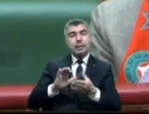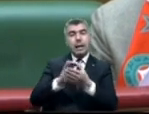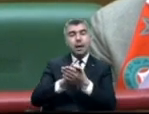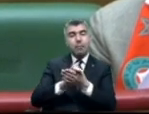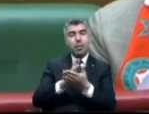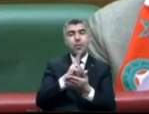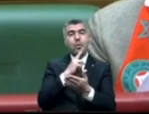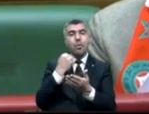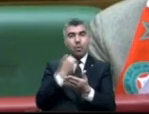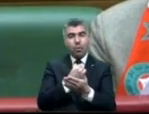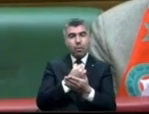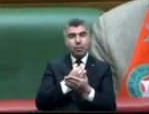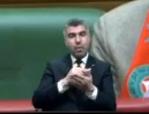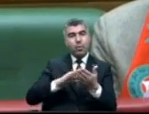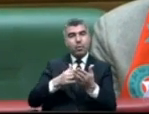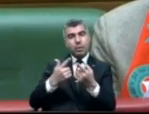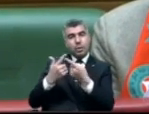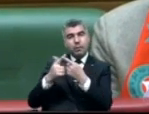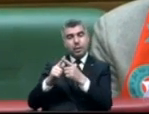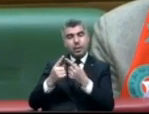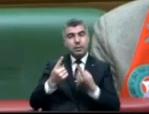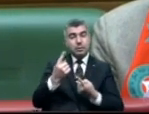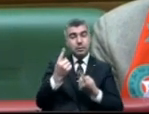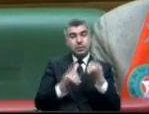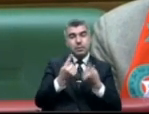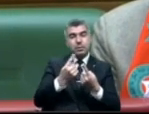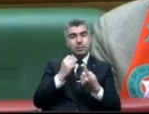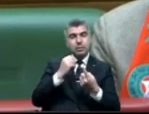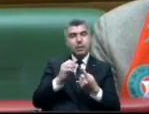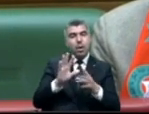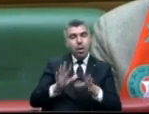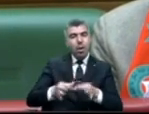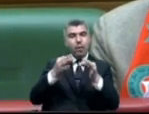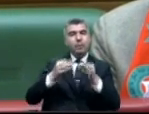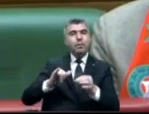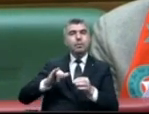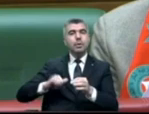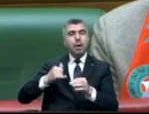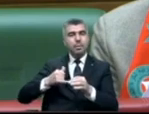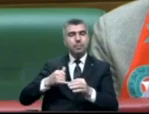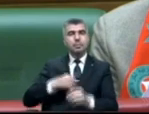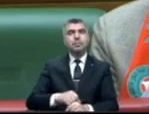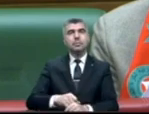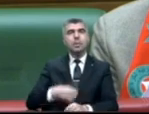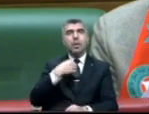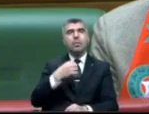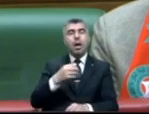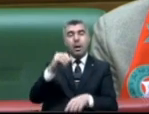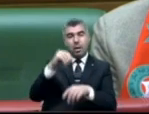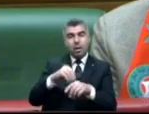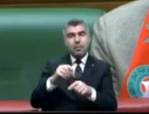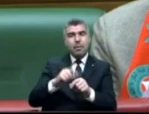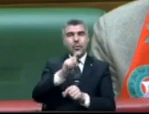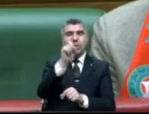الحكومة رجعتوا شوية البوصلة لهاد المناطق، غادي نلقاو حلول لهاد الشباب. غادي نعطيك الآخر، لأن ما بغيناش نبقاو